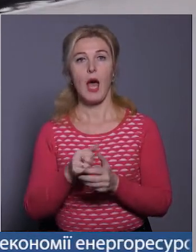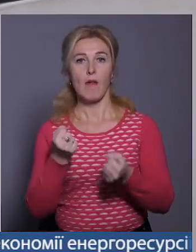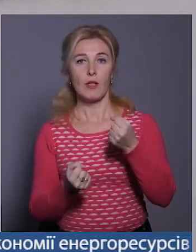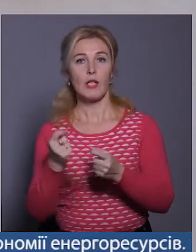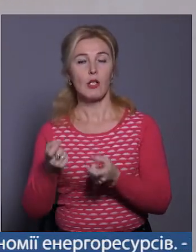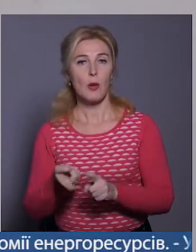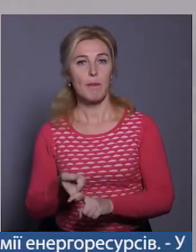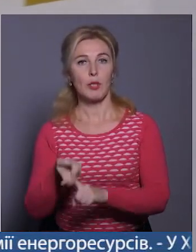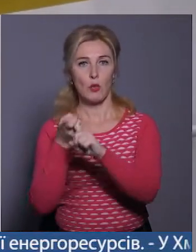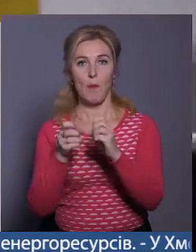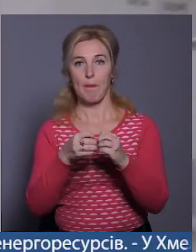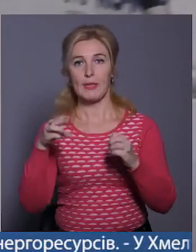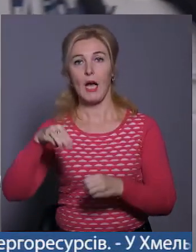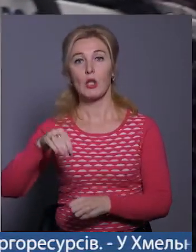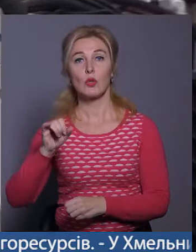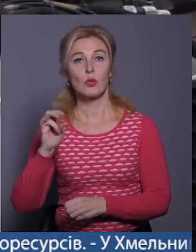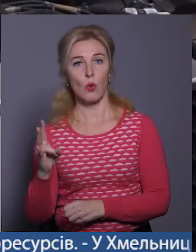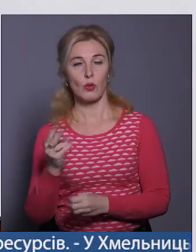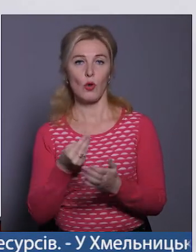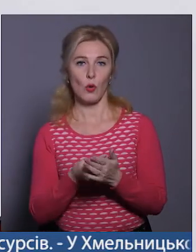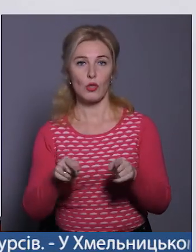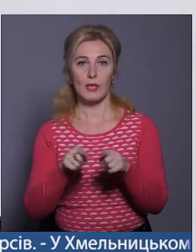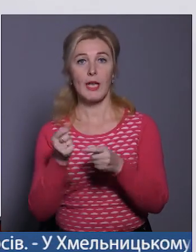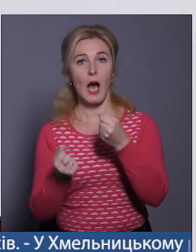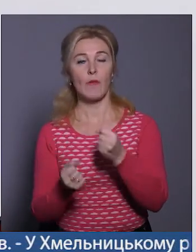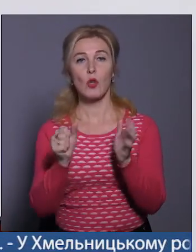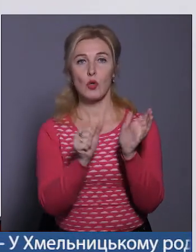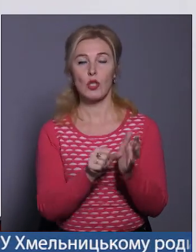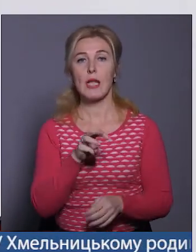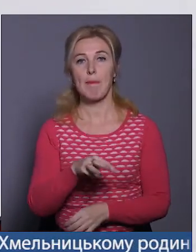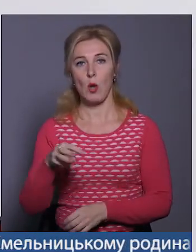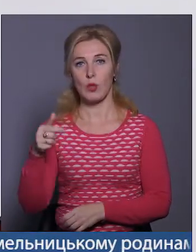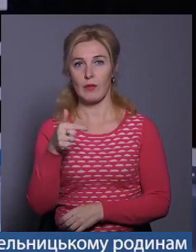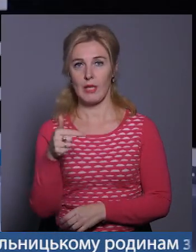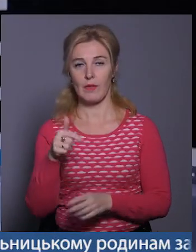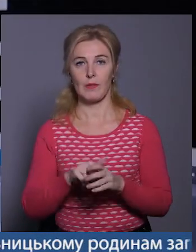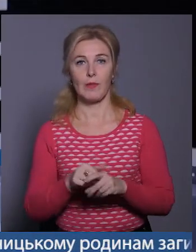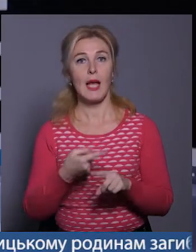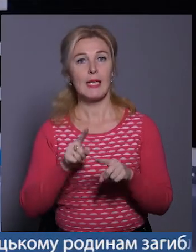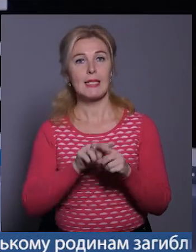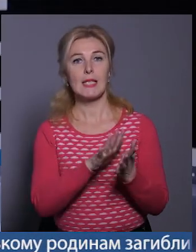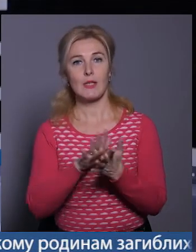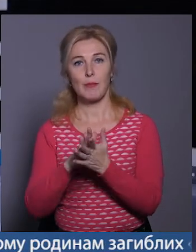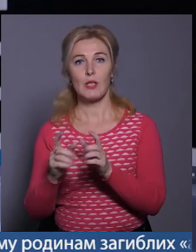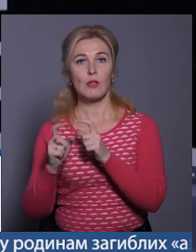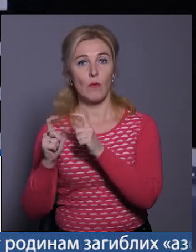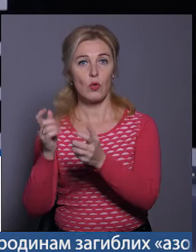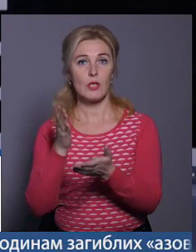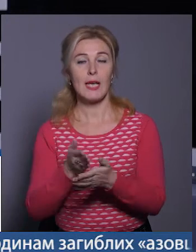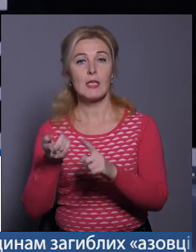Вантажопідйомність сміттєвоза 15 тонн. Коштує такий автомобіль близько 6 мільйонів гривень. Цей сміттєвоз є з